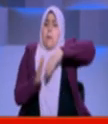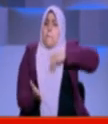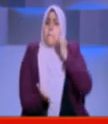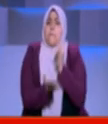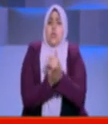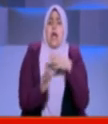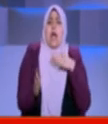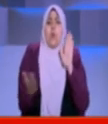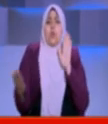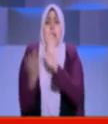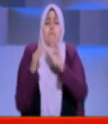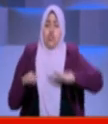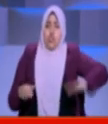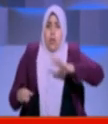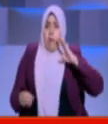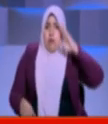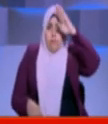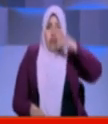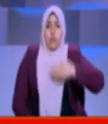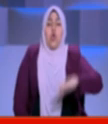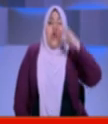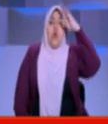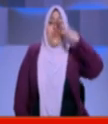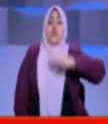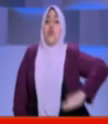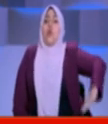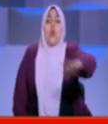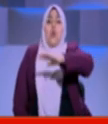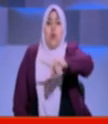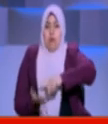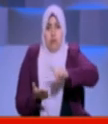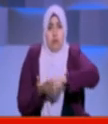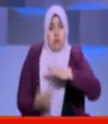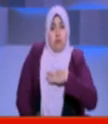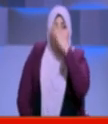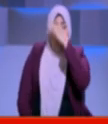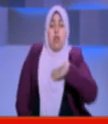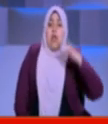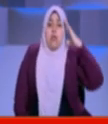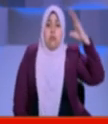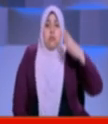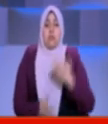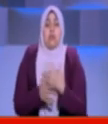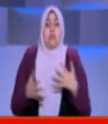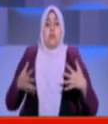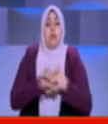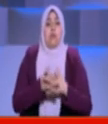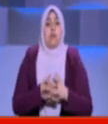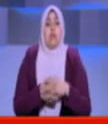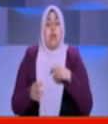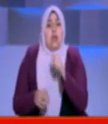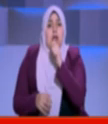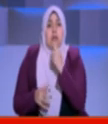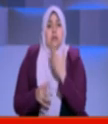الشعب والتاريخ. وأشكر كل الكتل السياسية التي عملت لتوحيد خطابها من